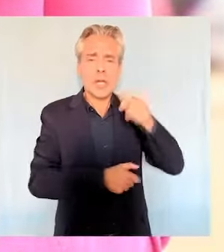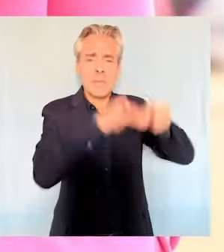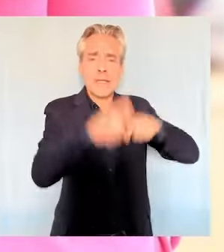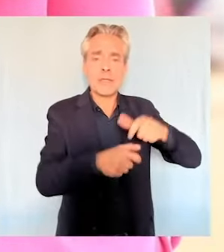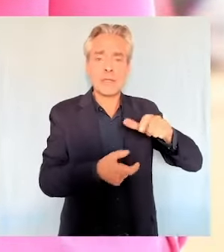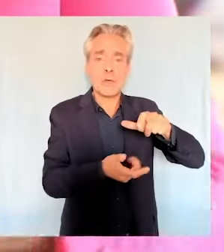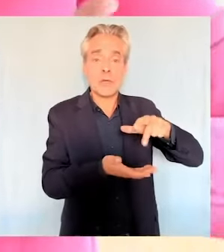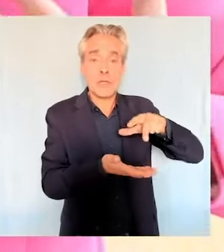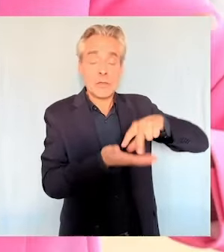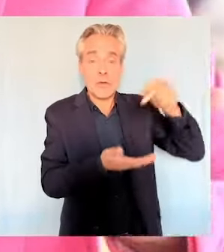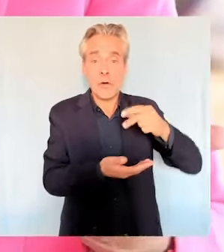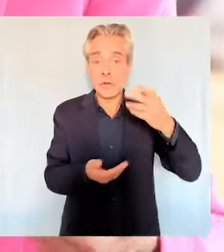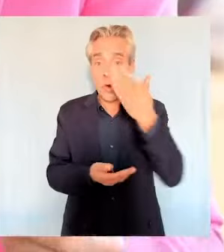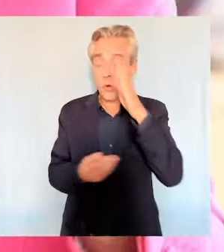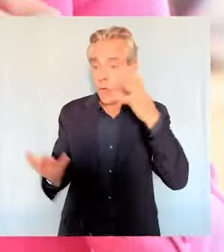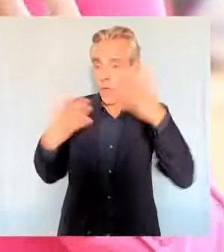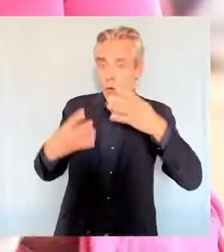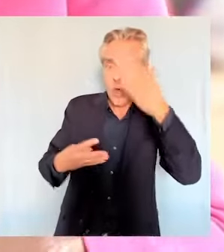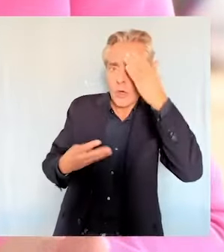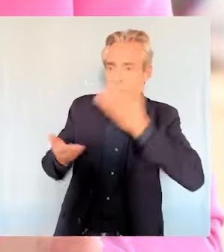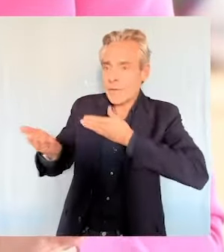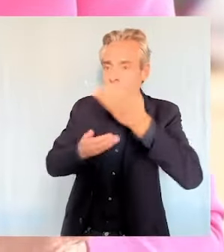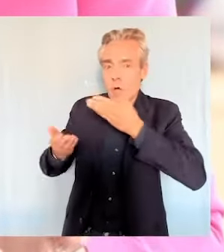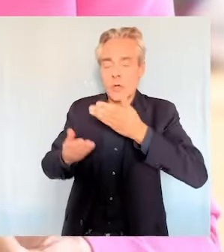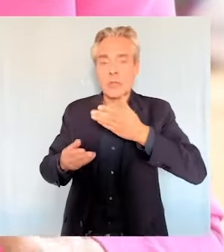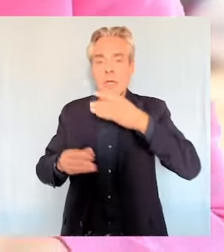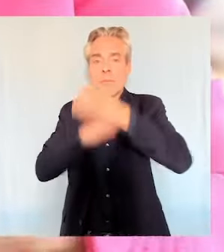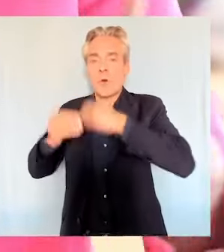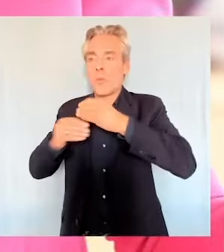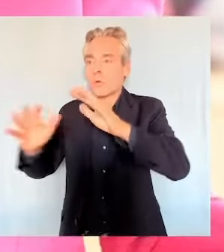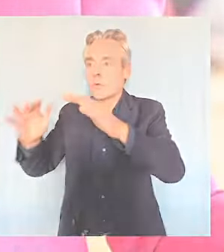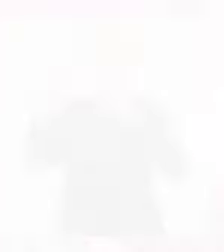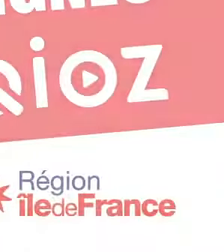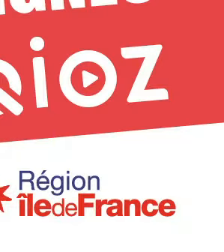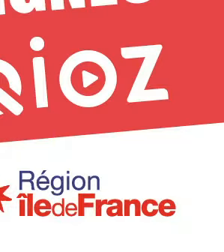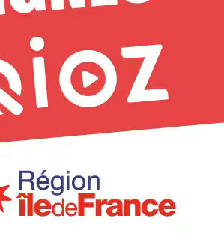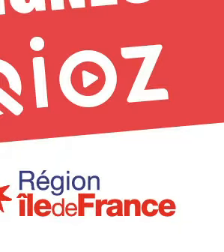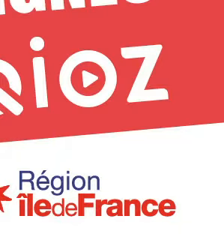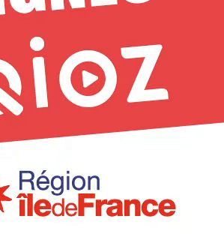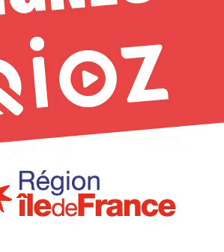chaque Francilien connaît l'autre, dialogue avec lui et s'ouvre au monde.